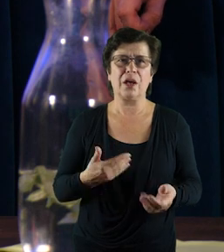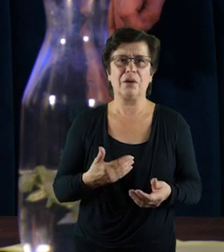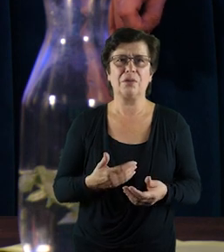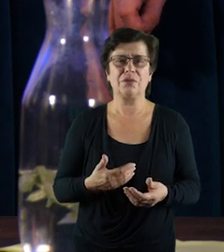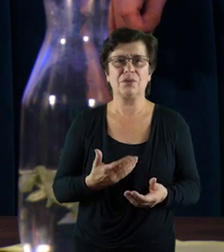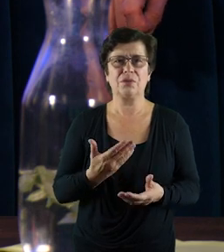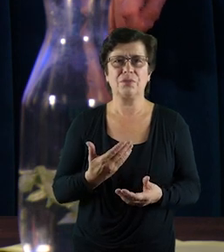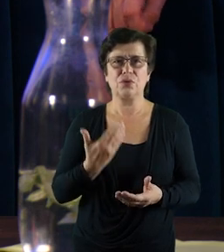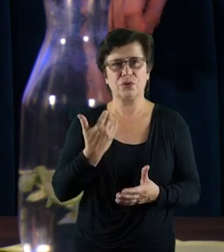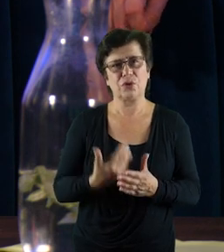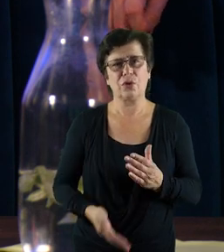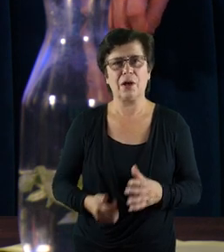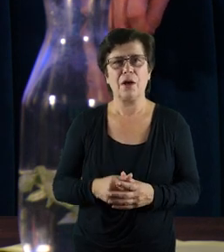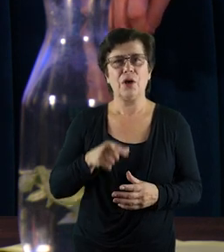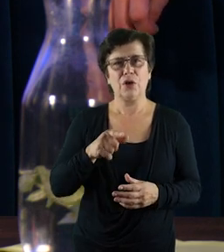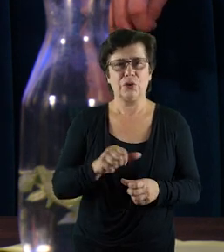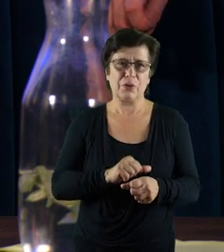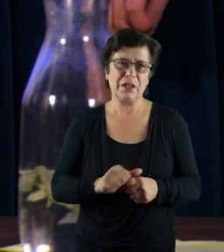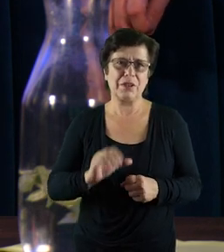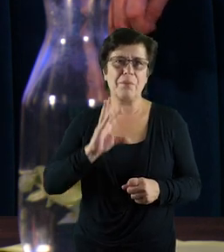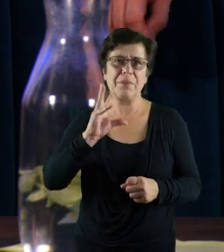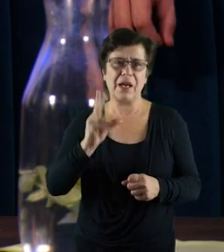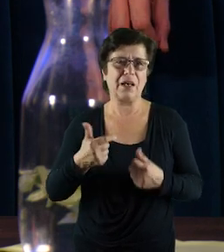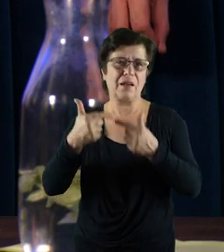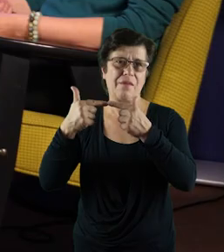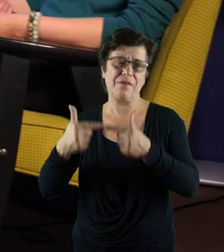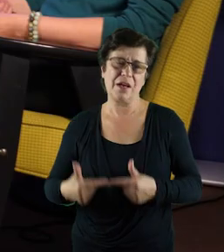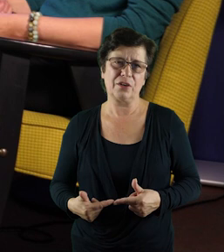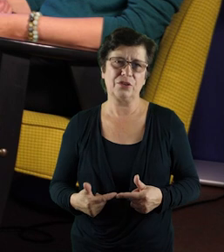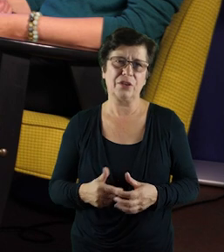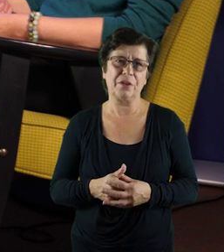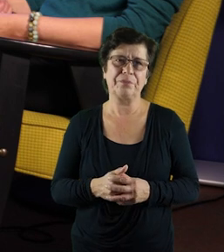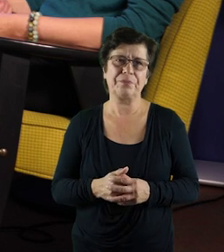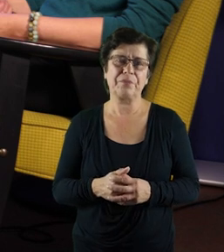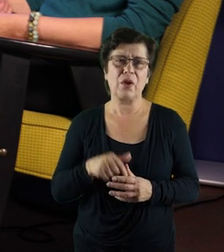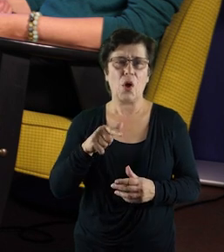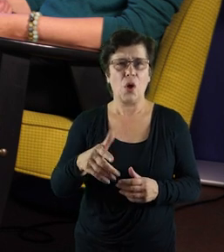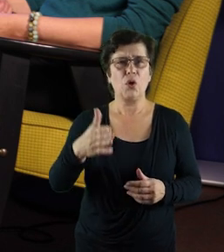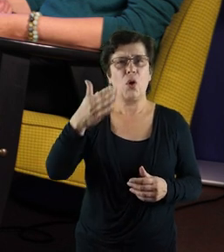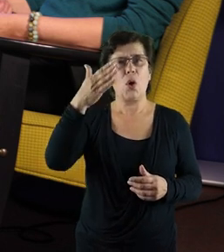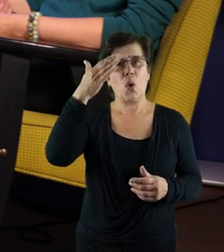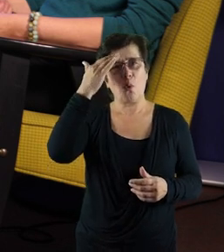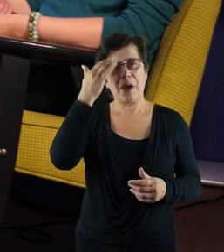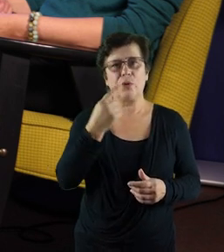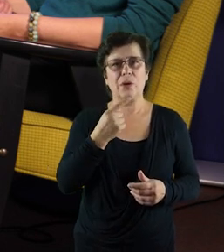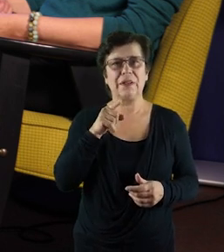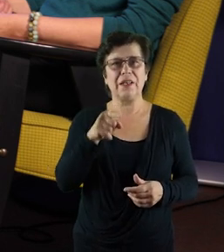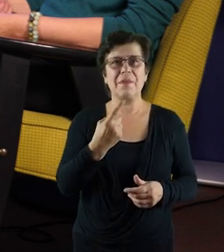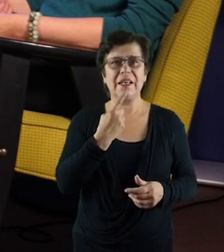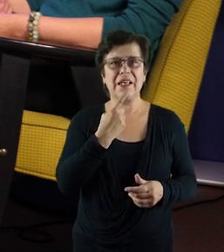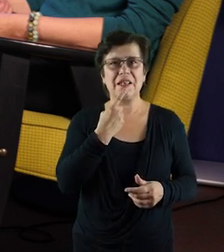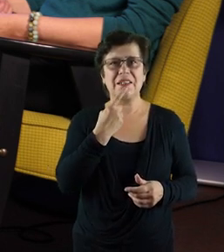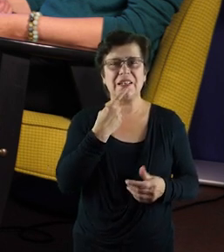rozproszone. Natomiast to jest naprawdę fantastyczne. I myślę, że właśnie w tym tkwi wielkość Przybosia, że on umiał tym językiem operować w